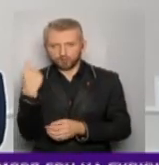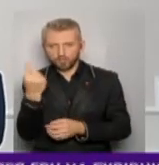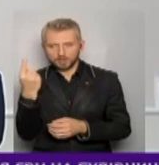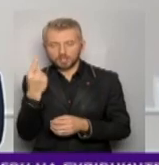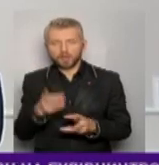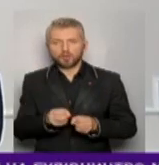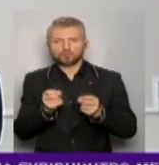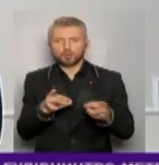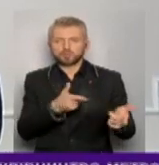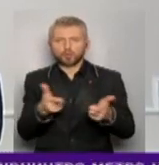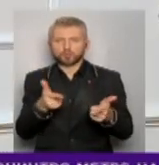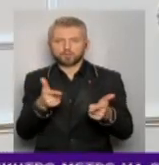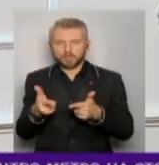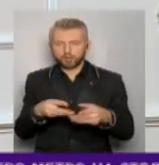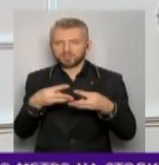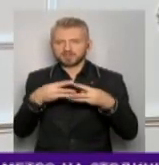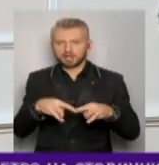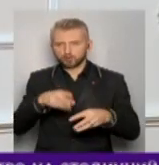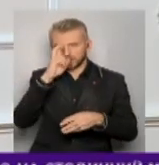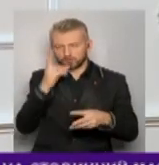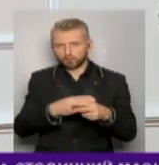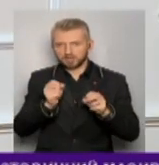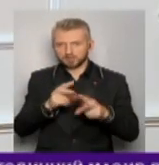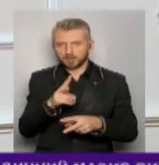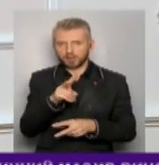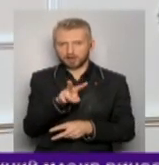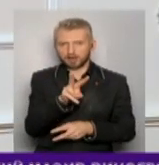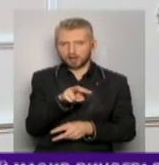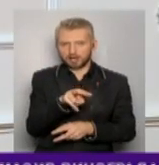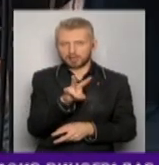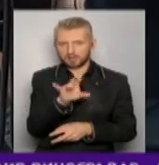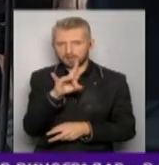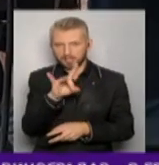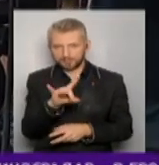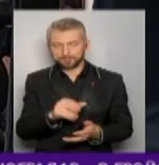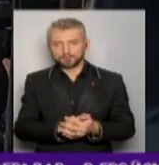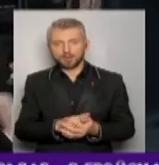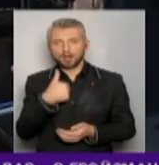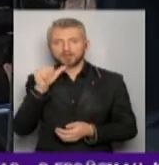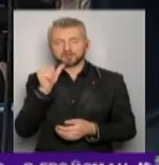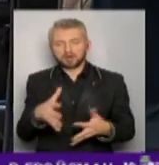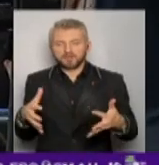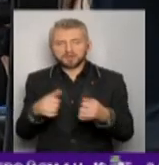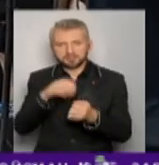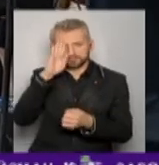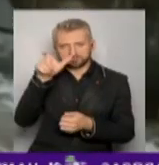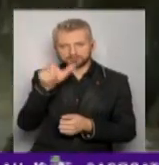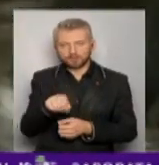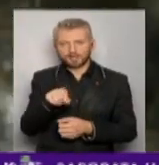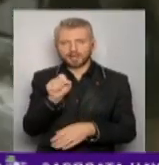державної безпеки ЛНР, підконтрольне спецслужбам Російської Федерації. Напередодні правоохоронці затримали зловмисника, який за